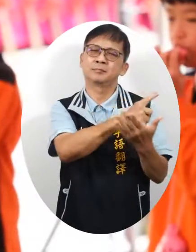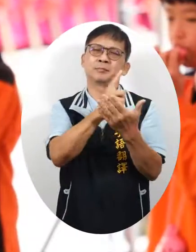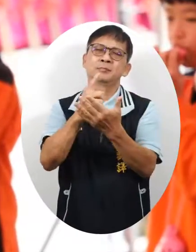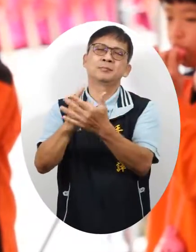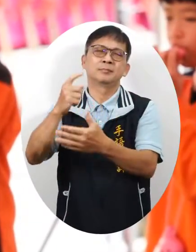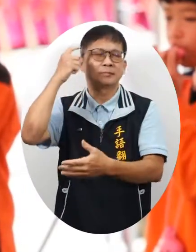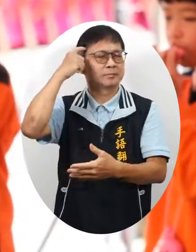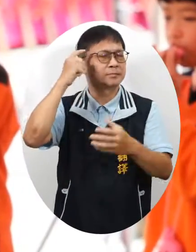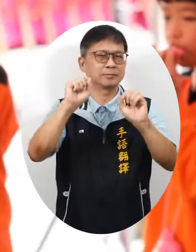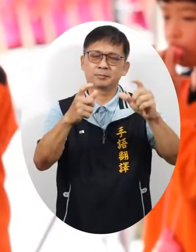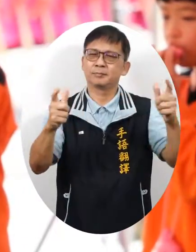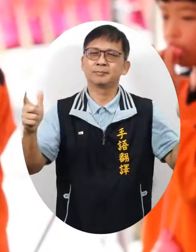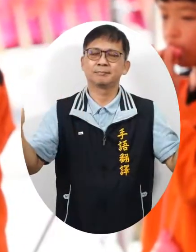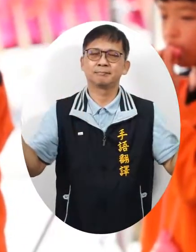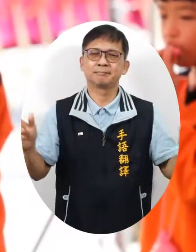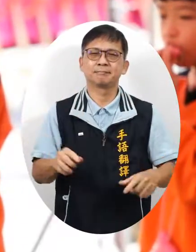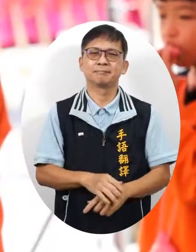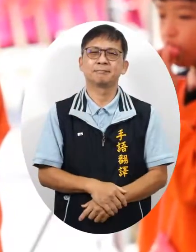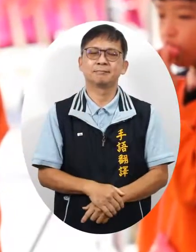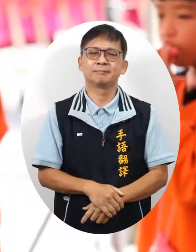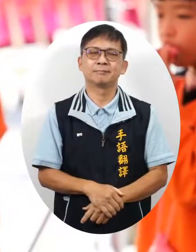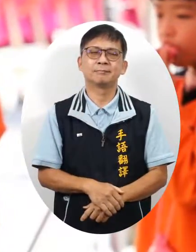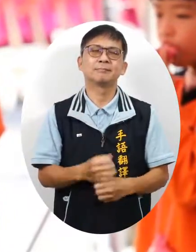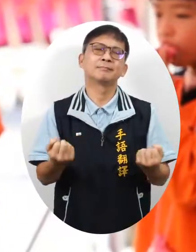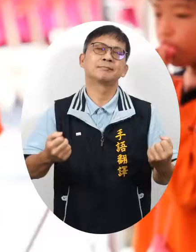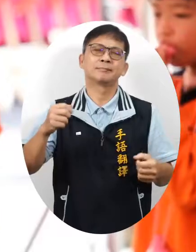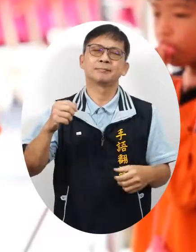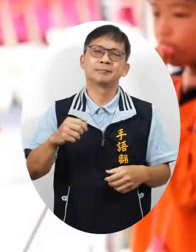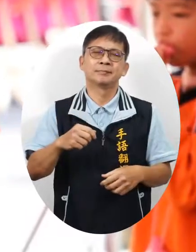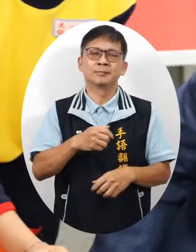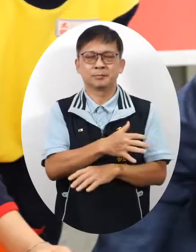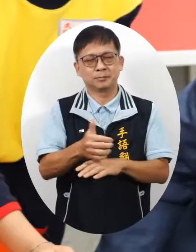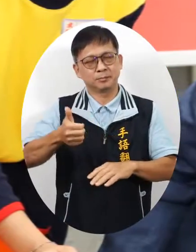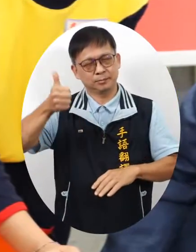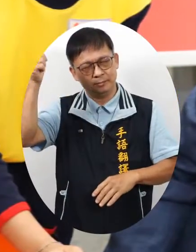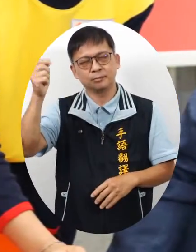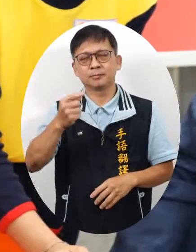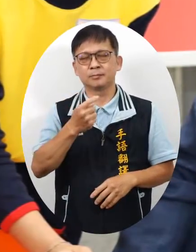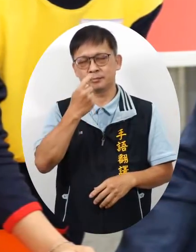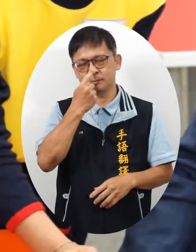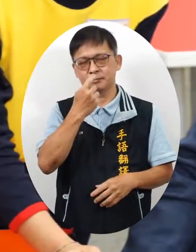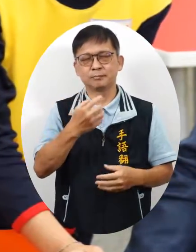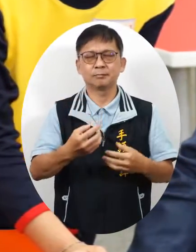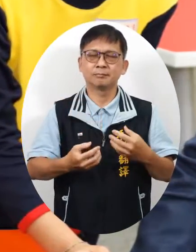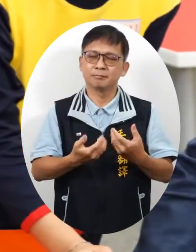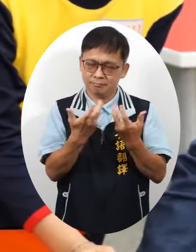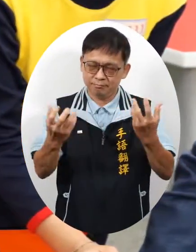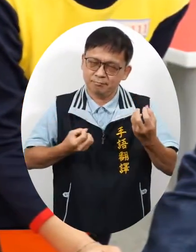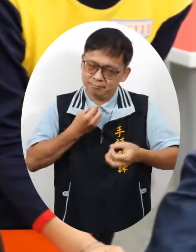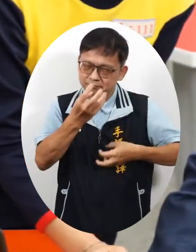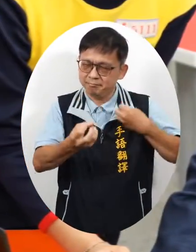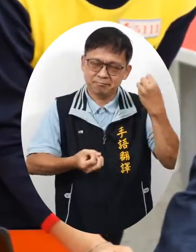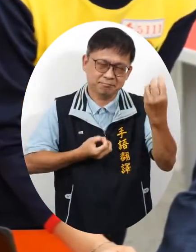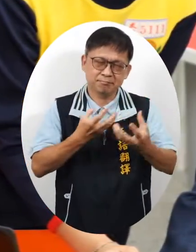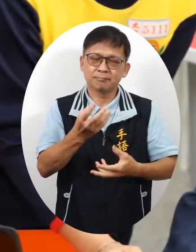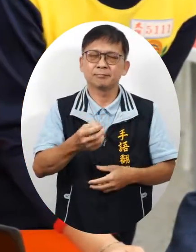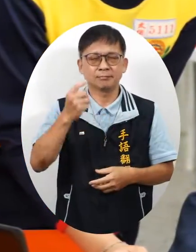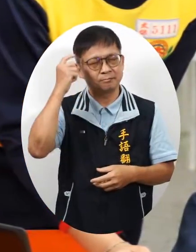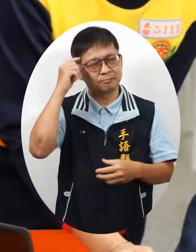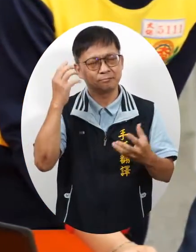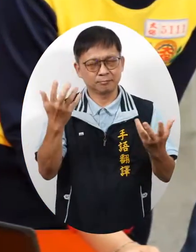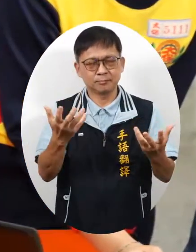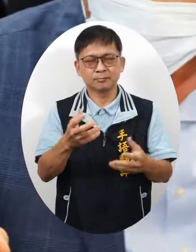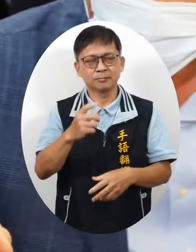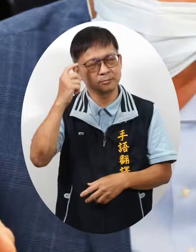恐？每个人的感受可能都不太一样。在这边县长要分享一些我处理